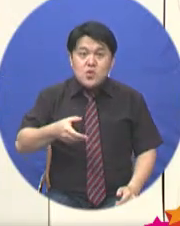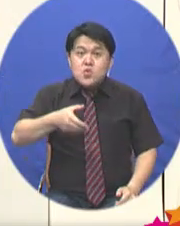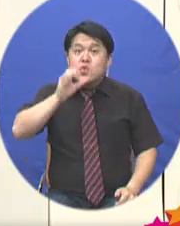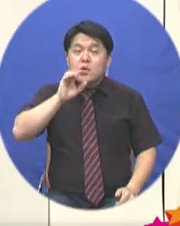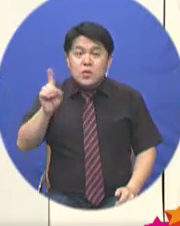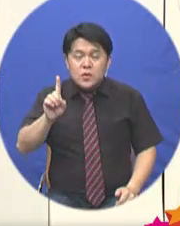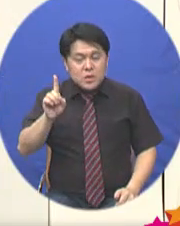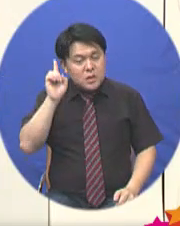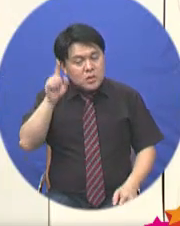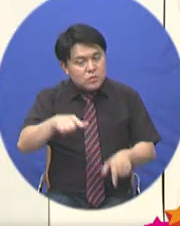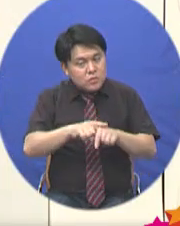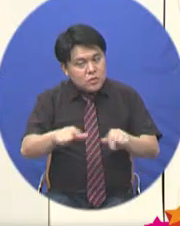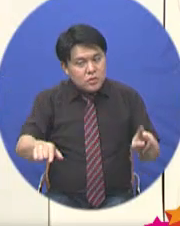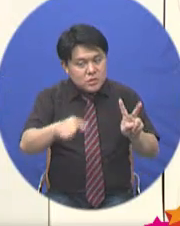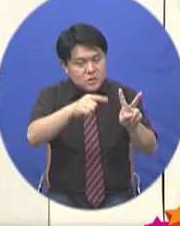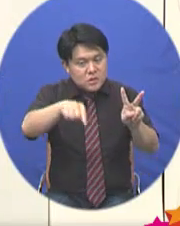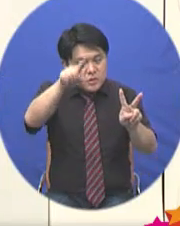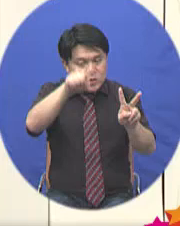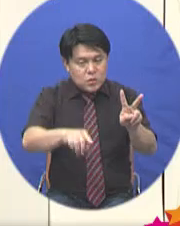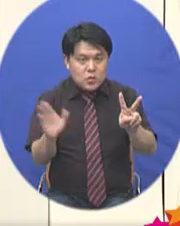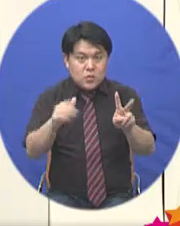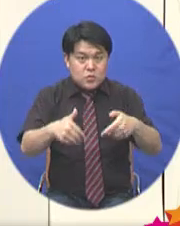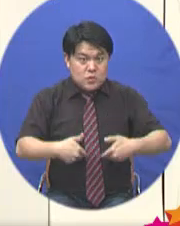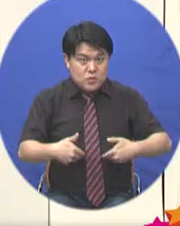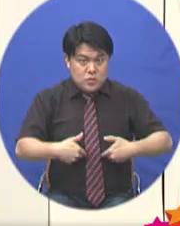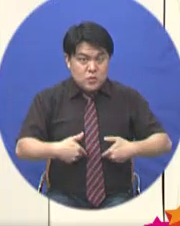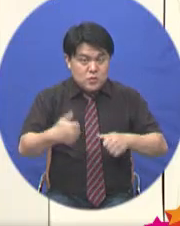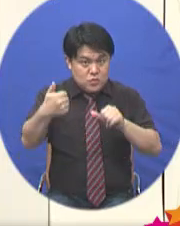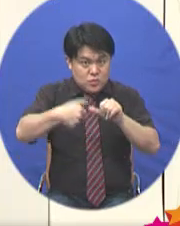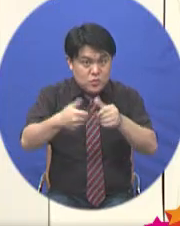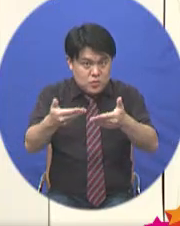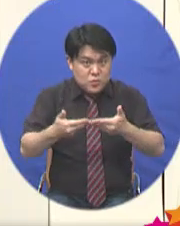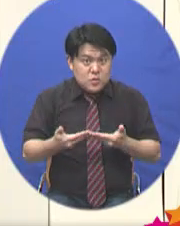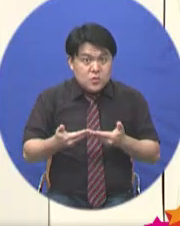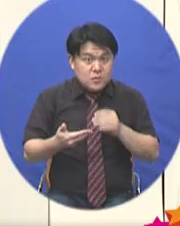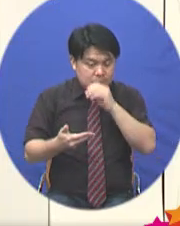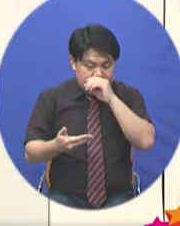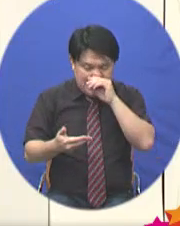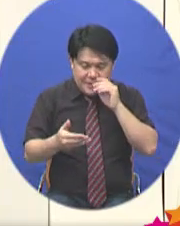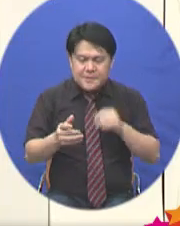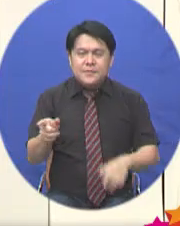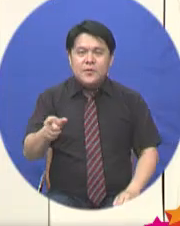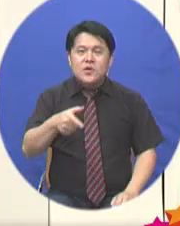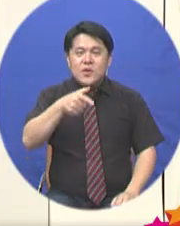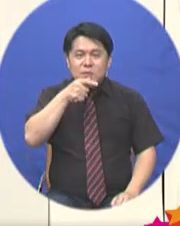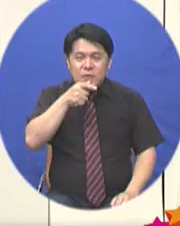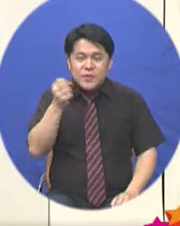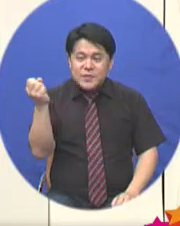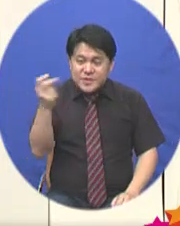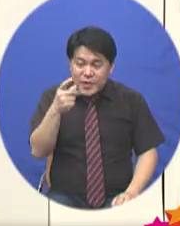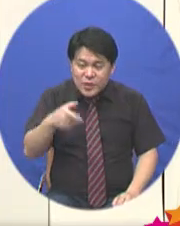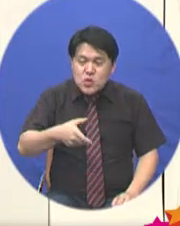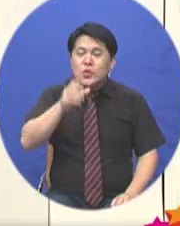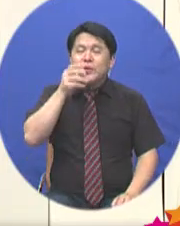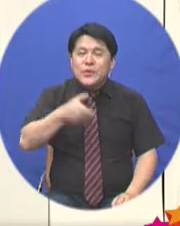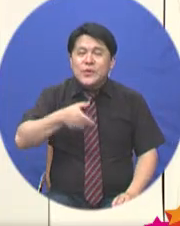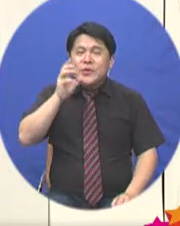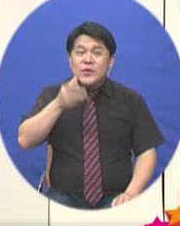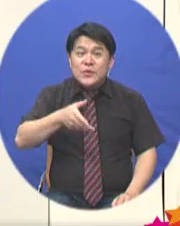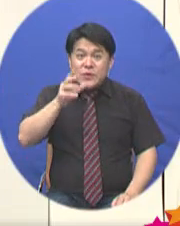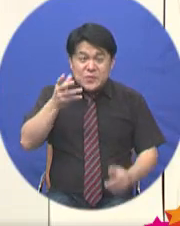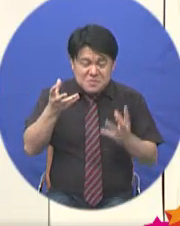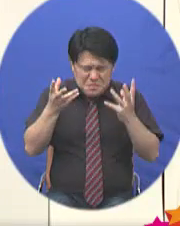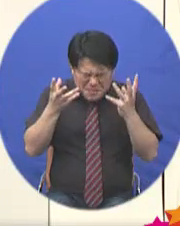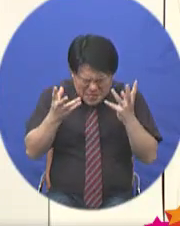보통 2리터까지 마셔라 뭐 이런데 그러니까 될 수 있으면 물을 자꾸 드시는 습관을 들이는 게